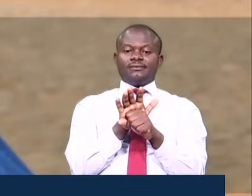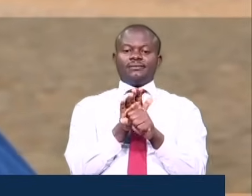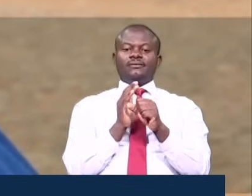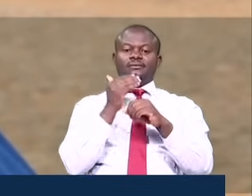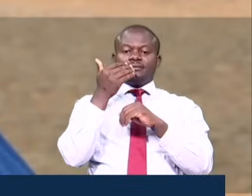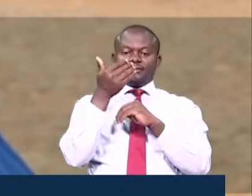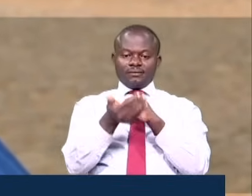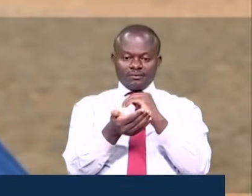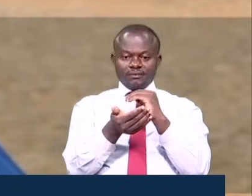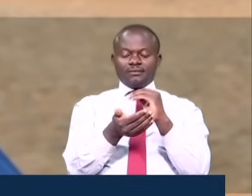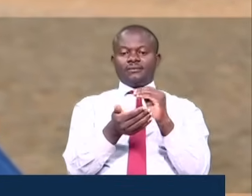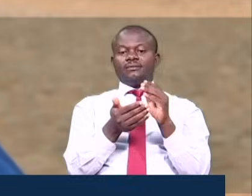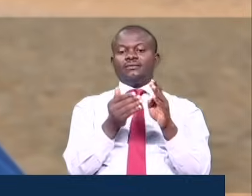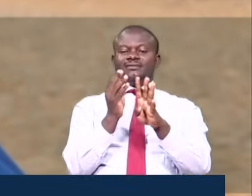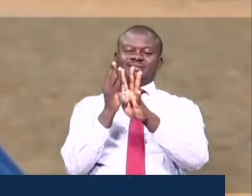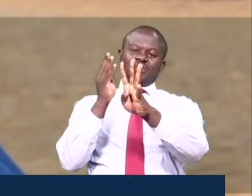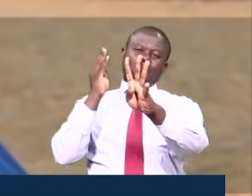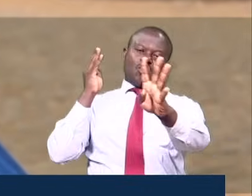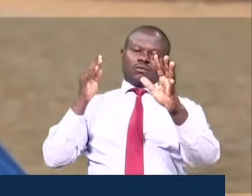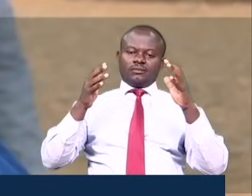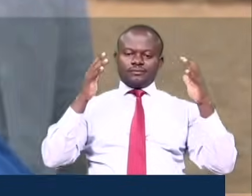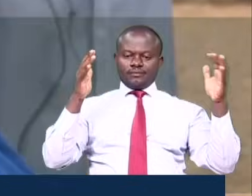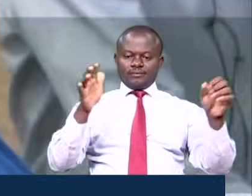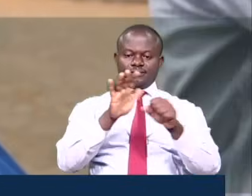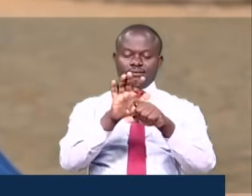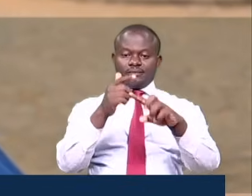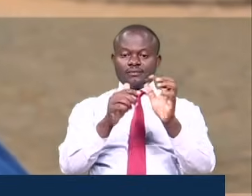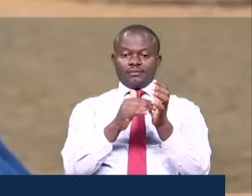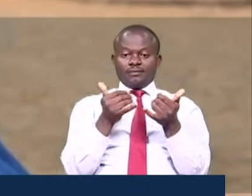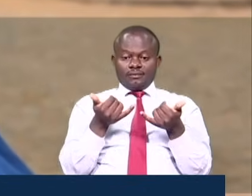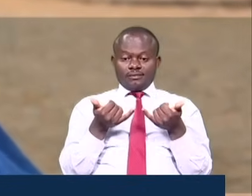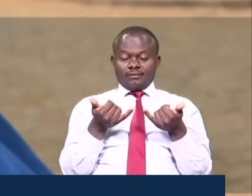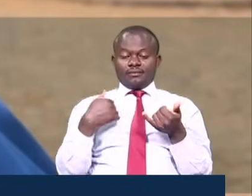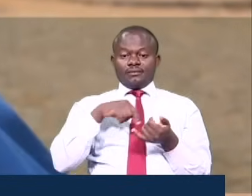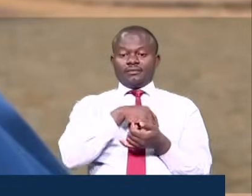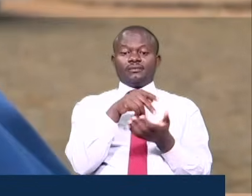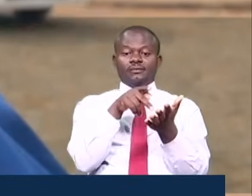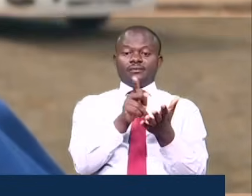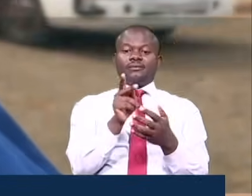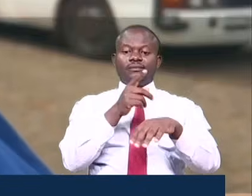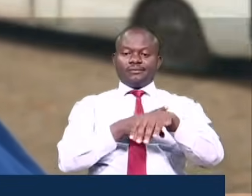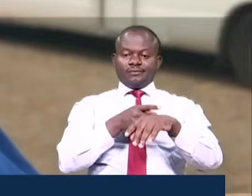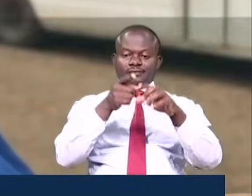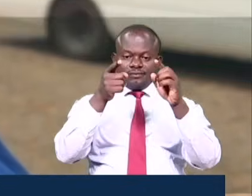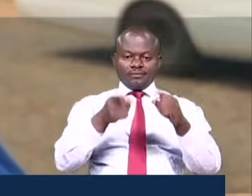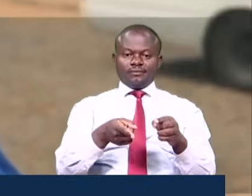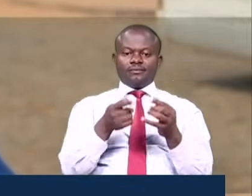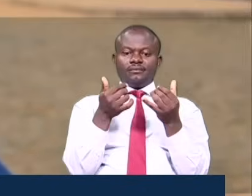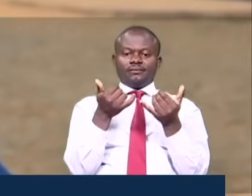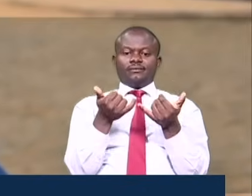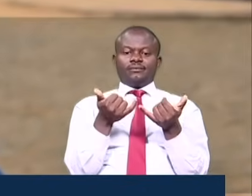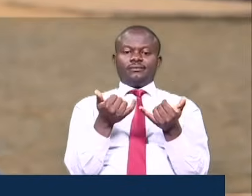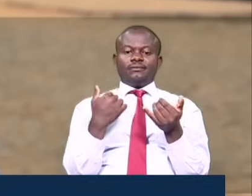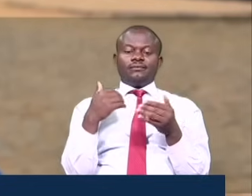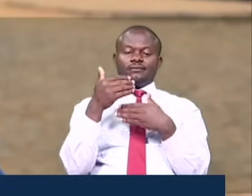tukagenda tugatonda imirongo ikaba minini cyane ariko ubu ngubu turaza kurangira tukagera ku kazi igihe imari zacu zagera